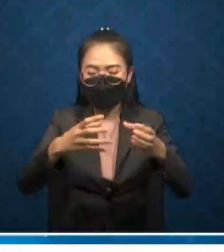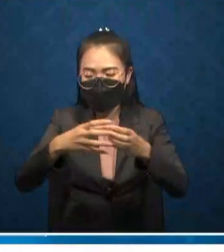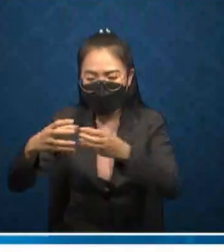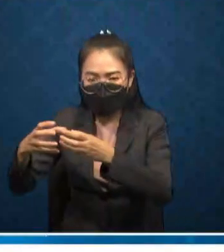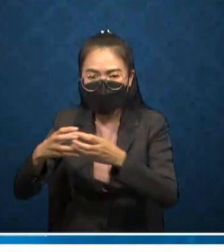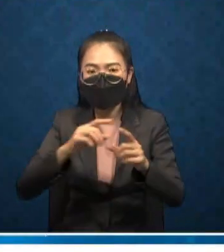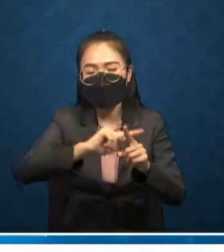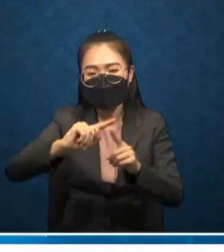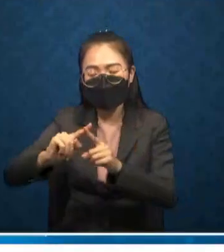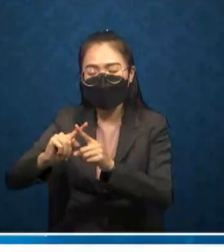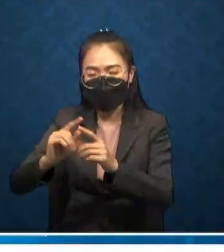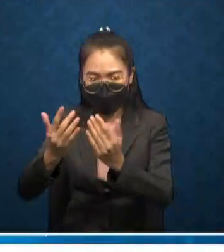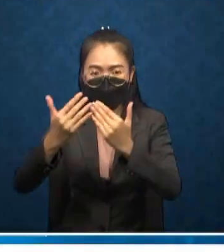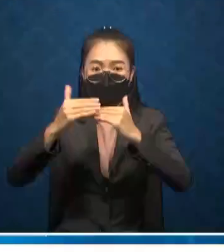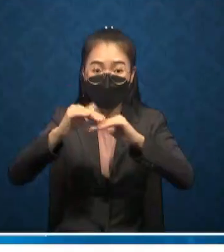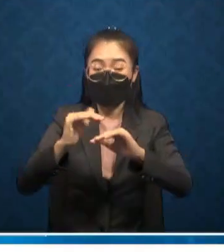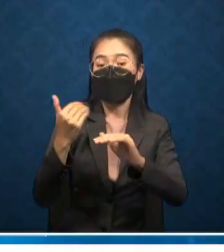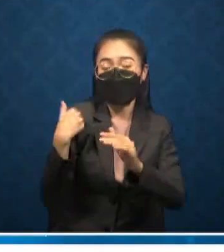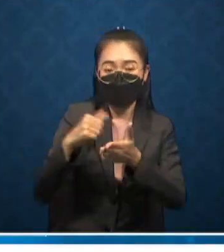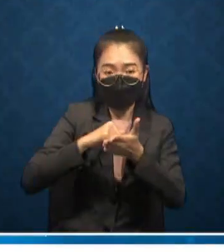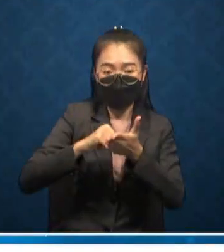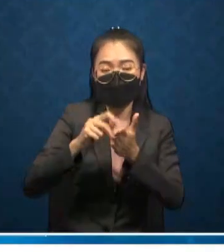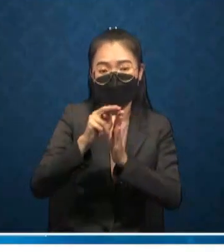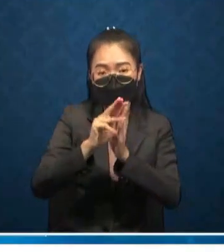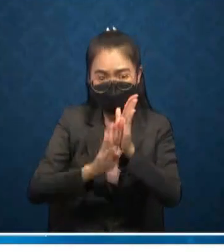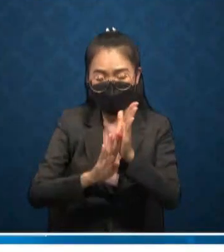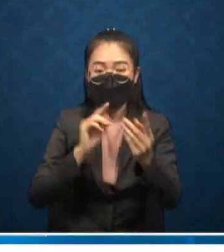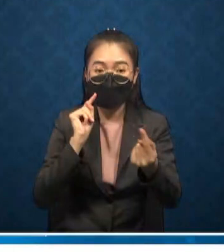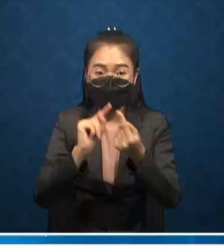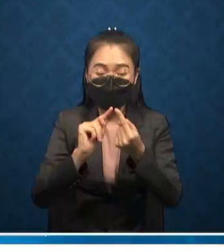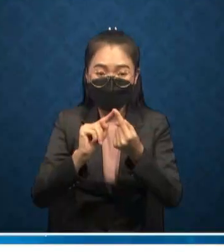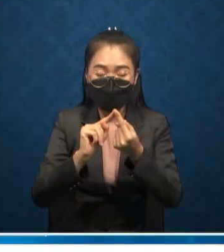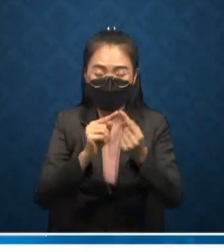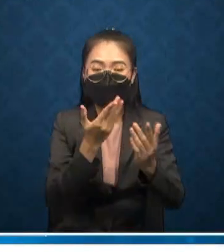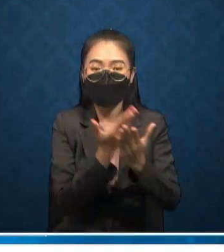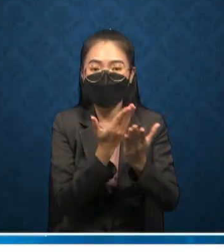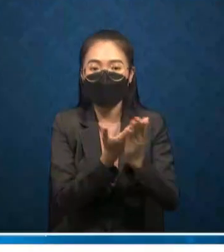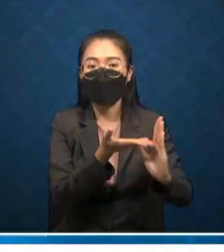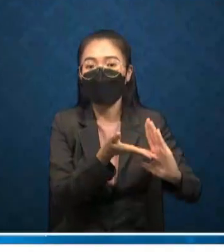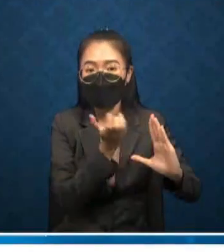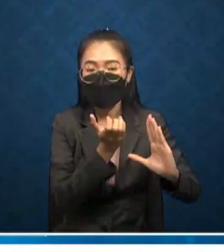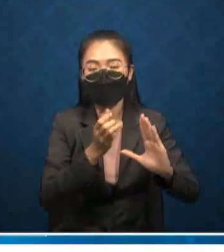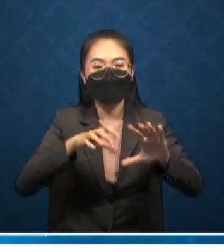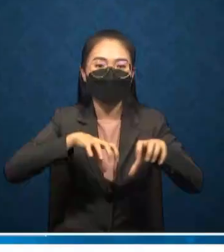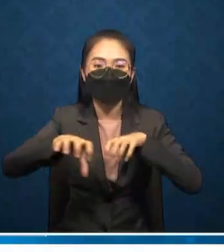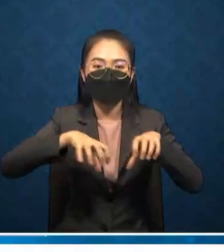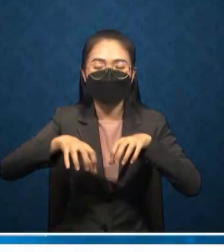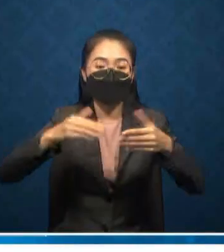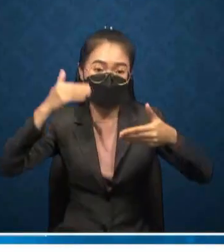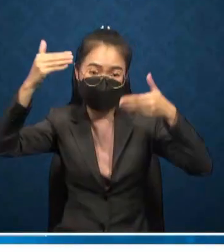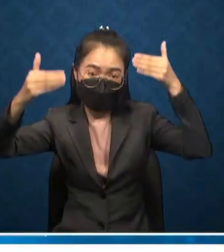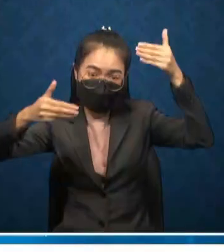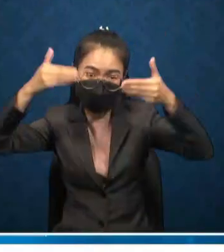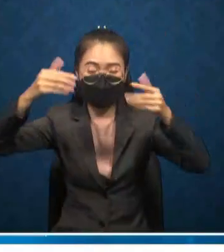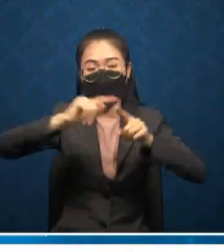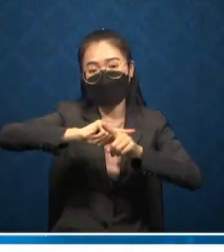ท้องถิ่นและควรมีการแก้ไขระเบียบว่าด้วยการเบิกค่าใช้จ่ายในการจัดงานการจัดกิจกรรม